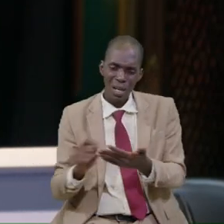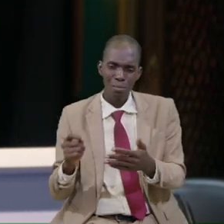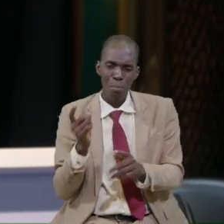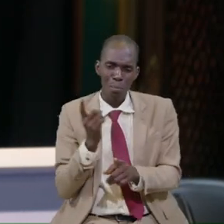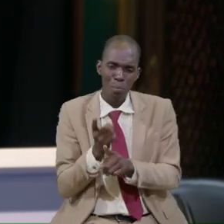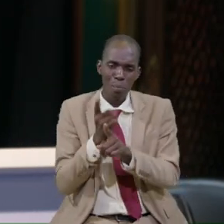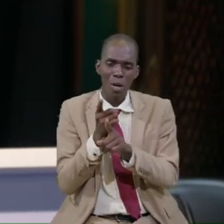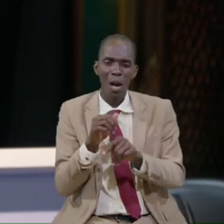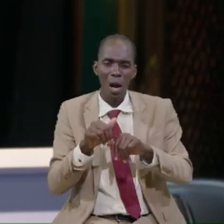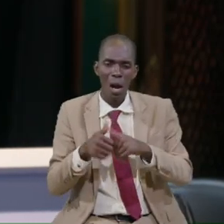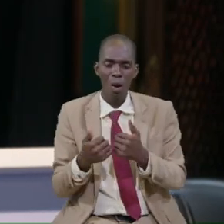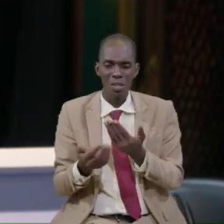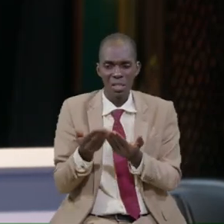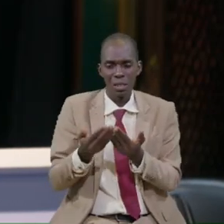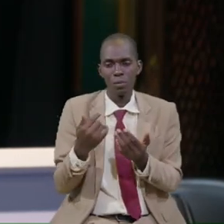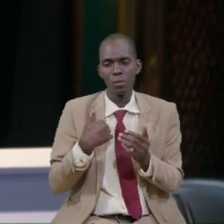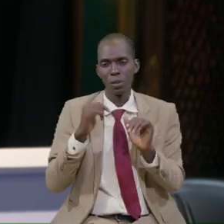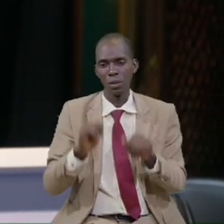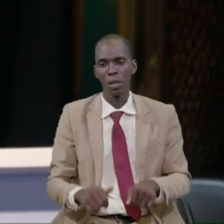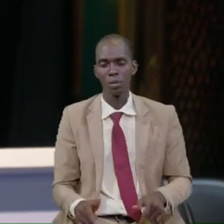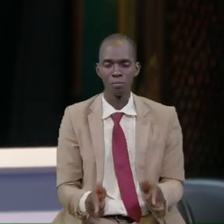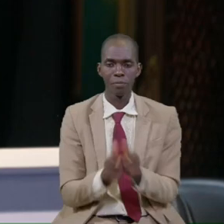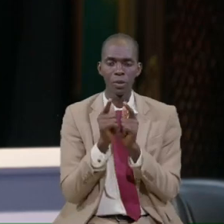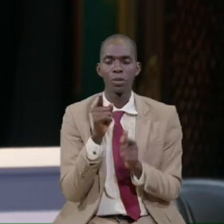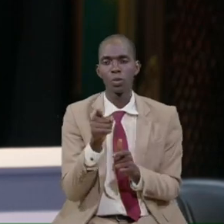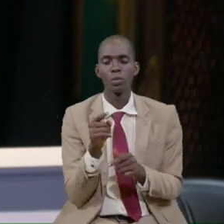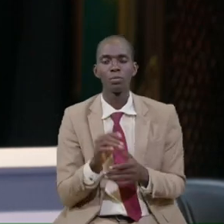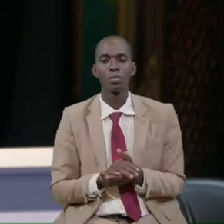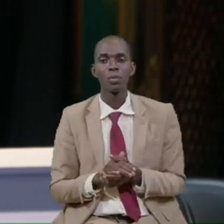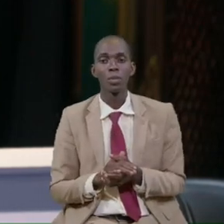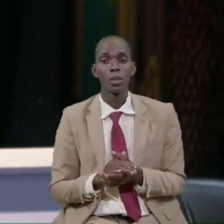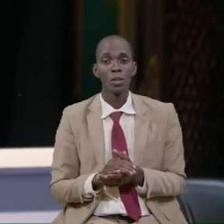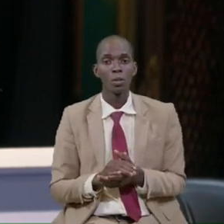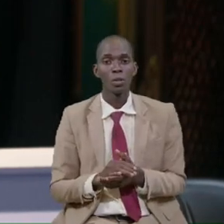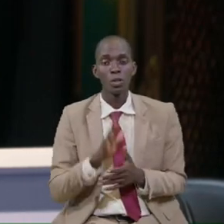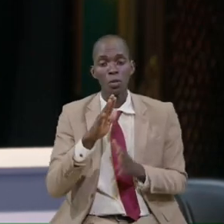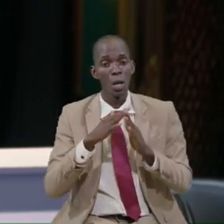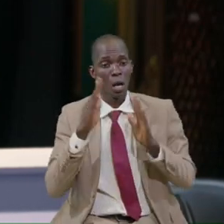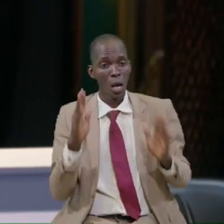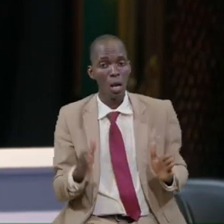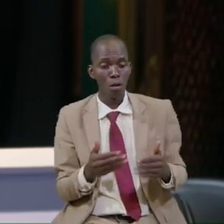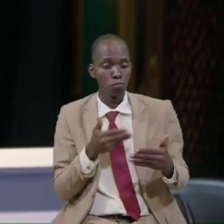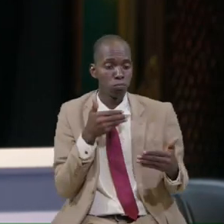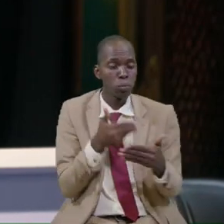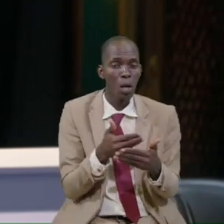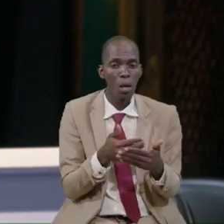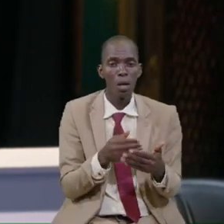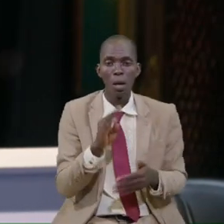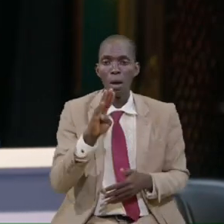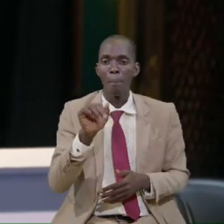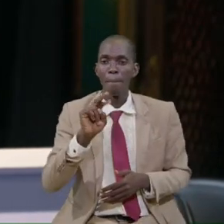là où vous trouvez avant. Là où vous trouvez avant qu'on puisse bien vous localiser. Vous êtes